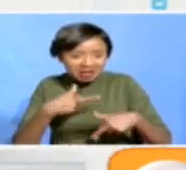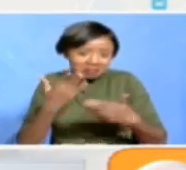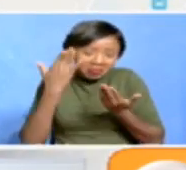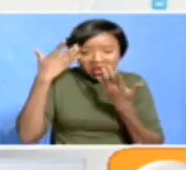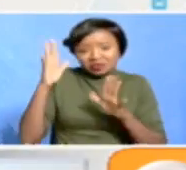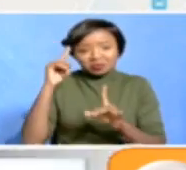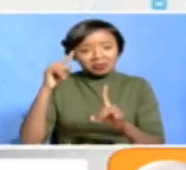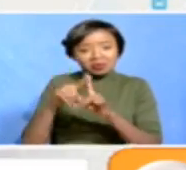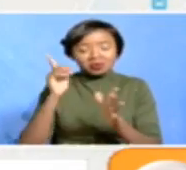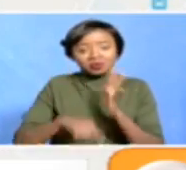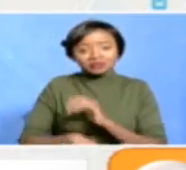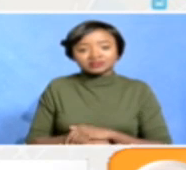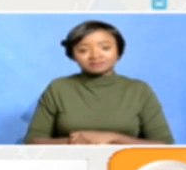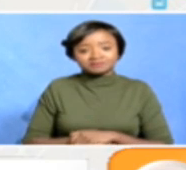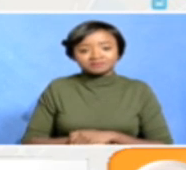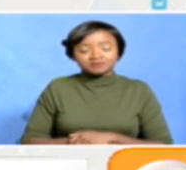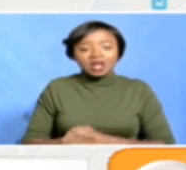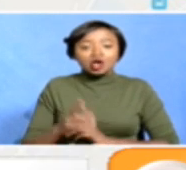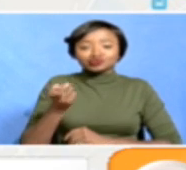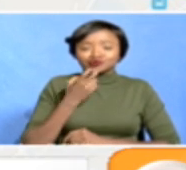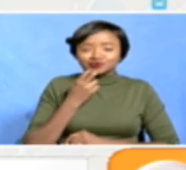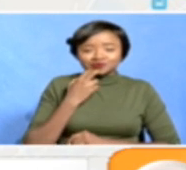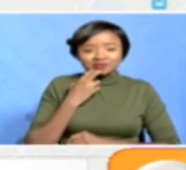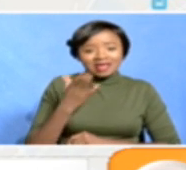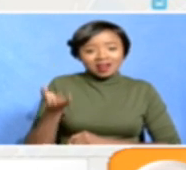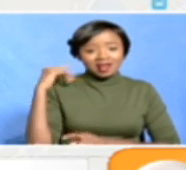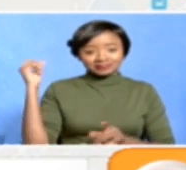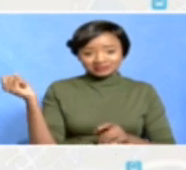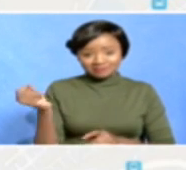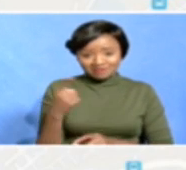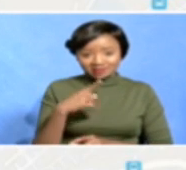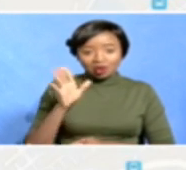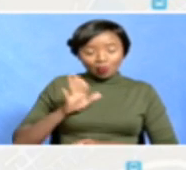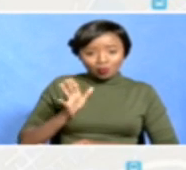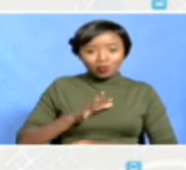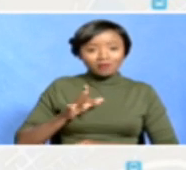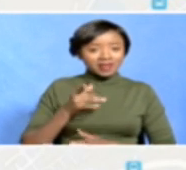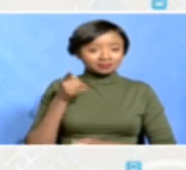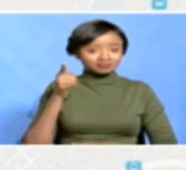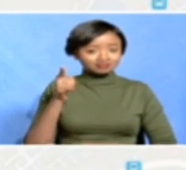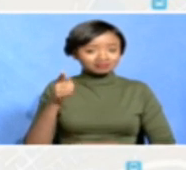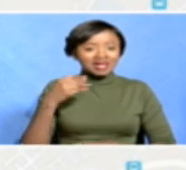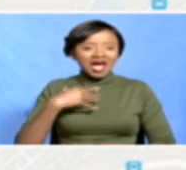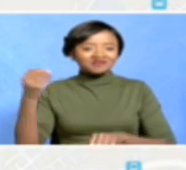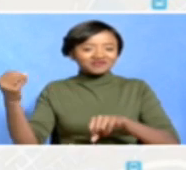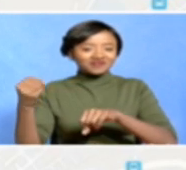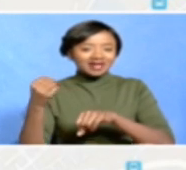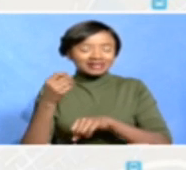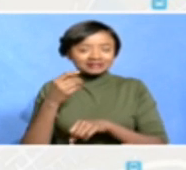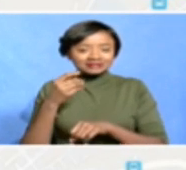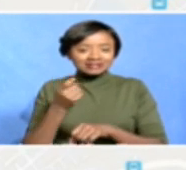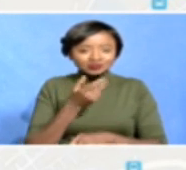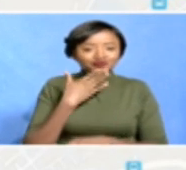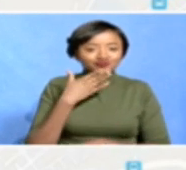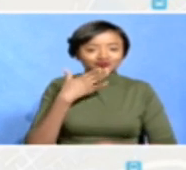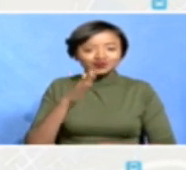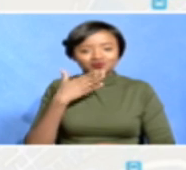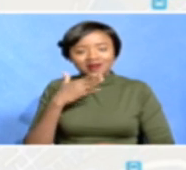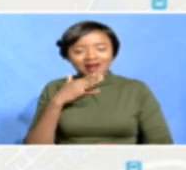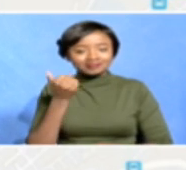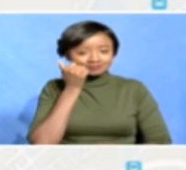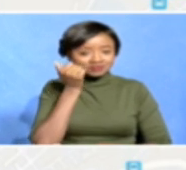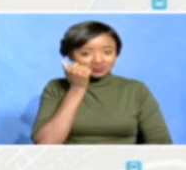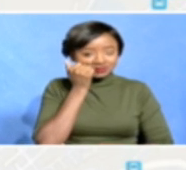asubuhi Jumanne tarehe 29 mwezi uliopita, Mildred anayeugua kisukari, shinikizo la damu na vidonda vya